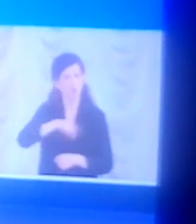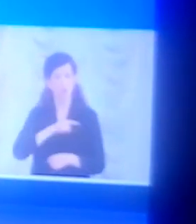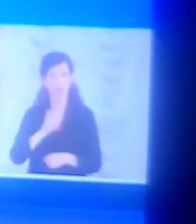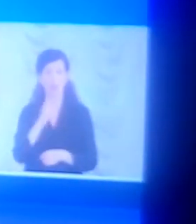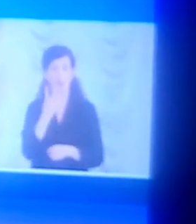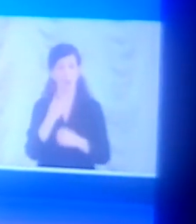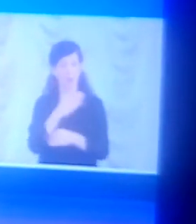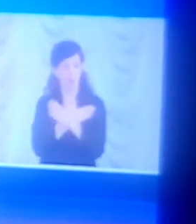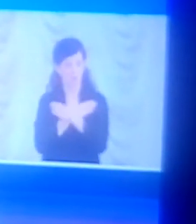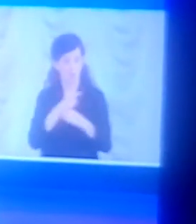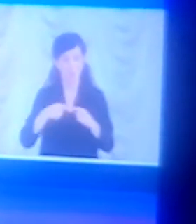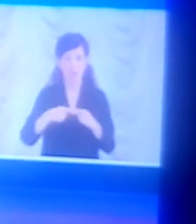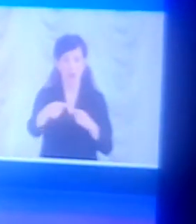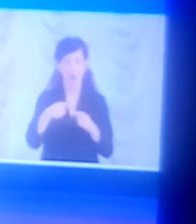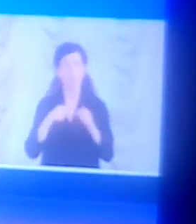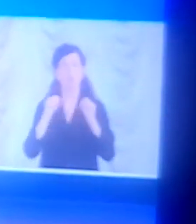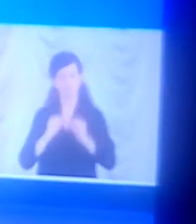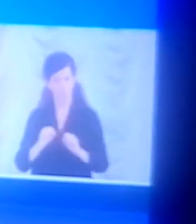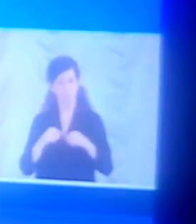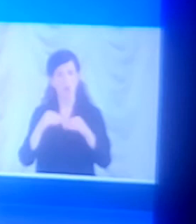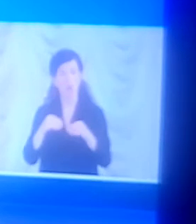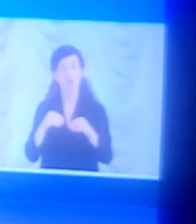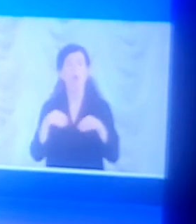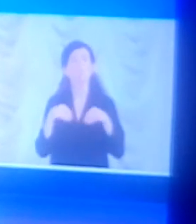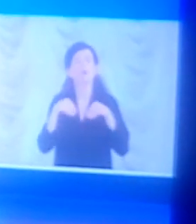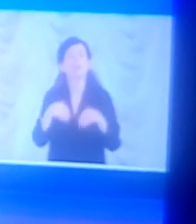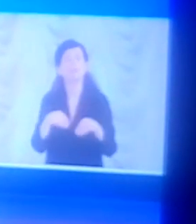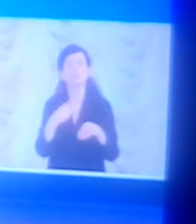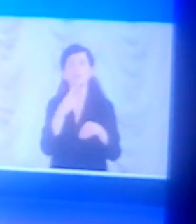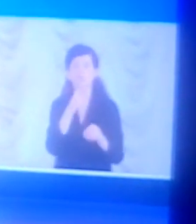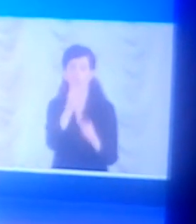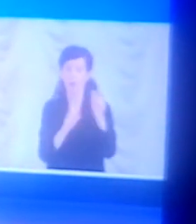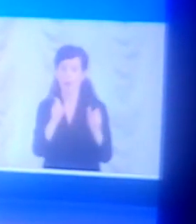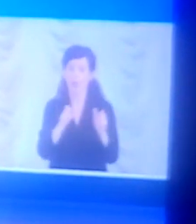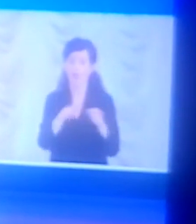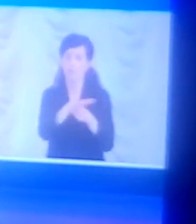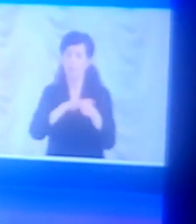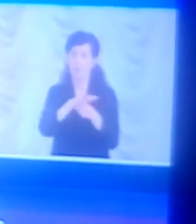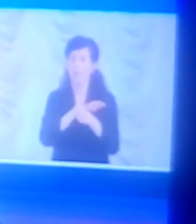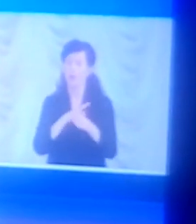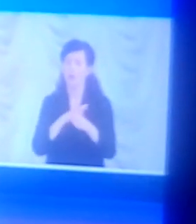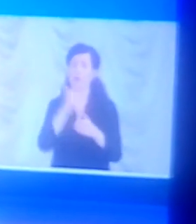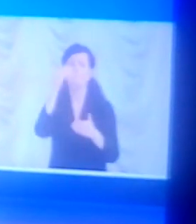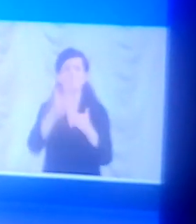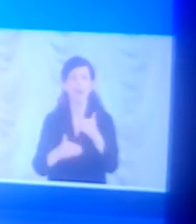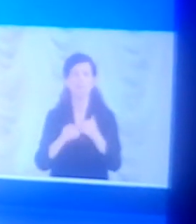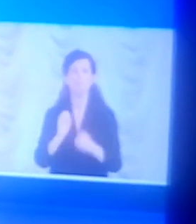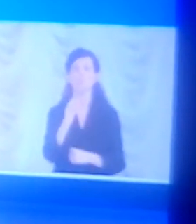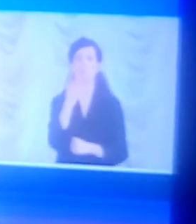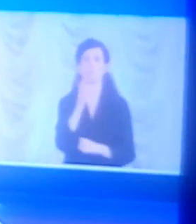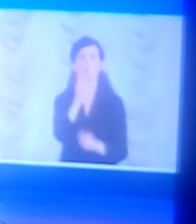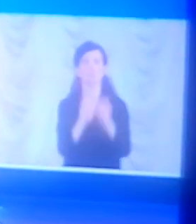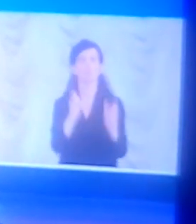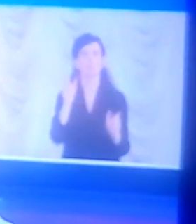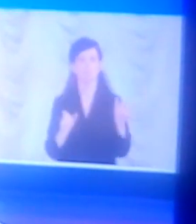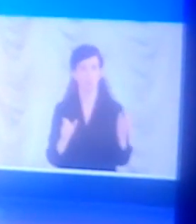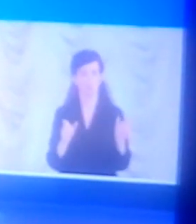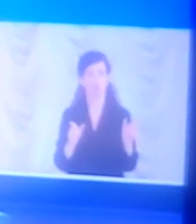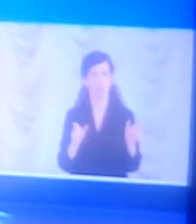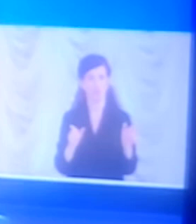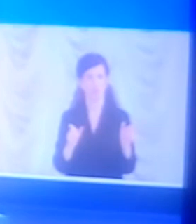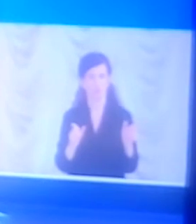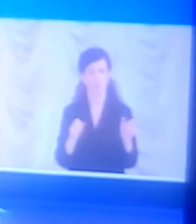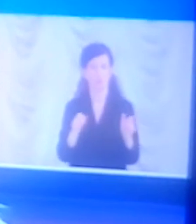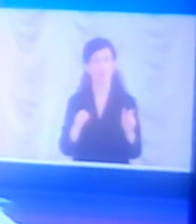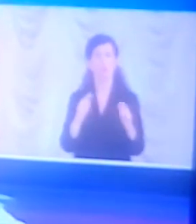però partecipazione di congiunti sino a un massimo di 15 persone, possibilmente con funzione